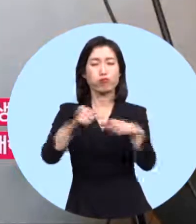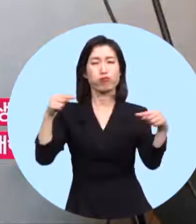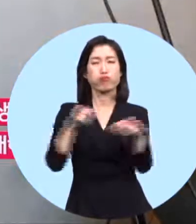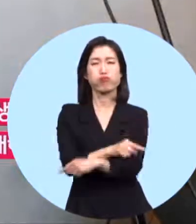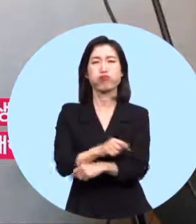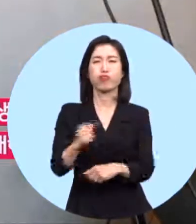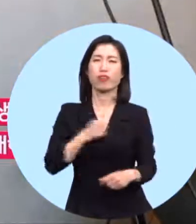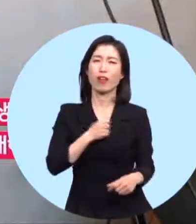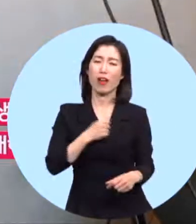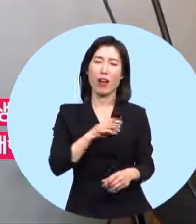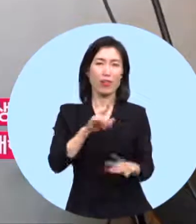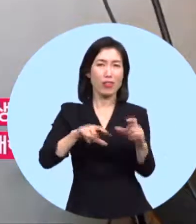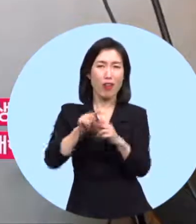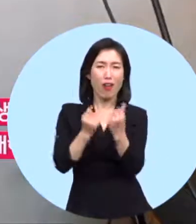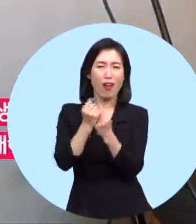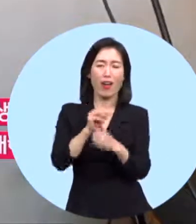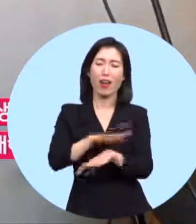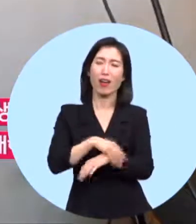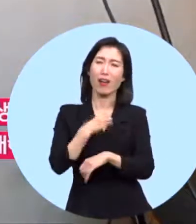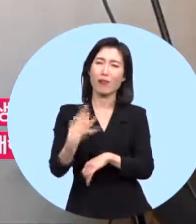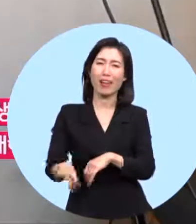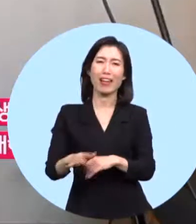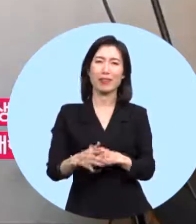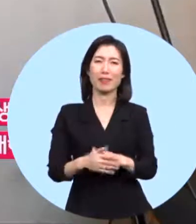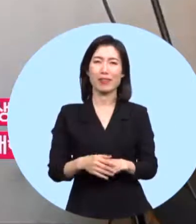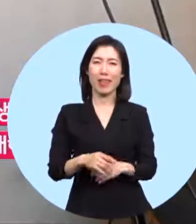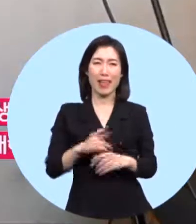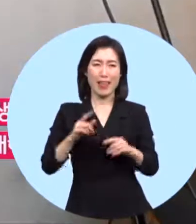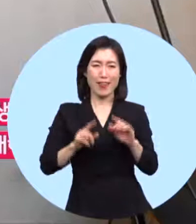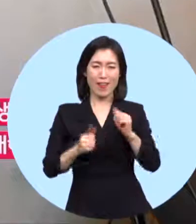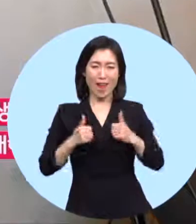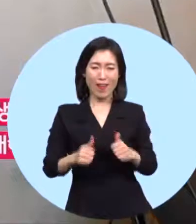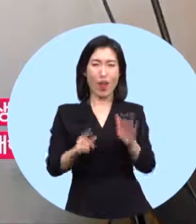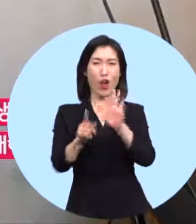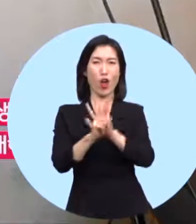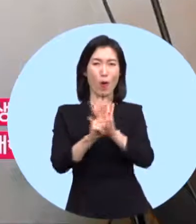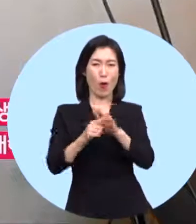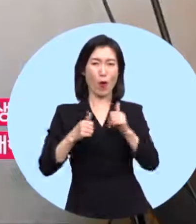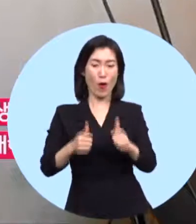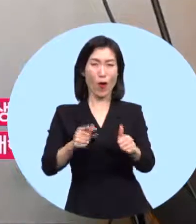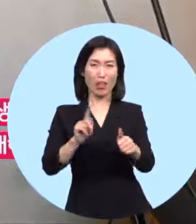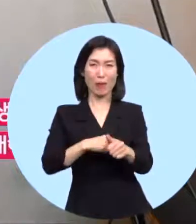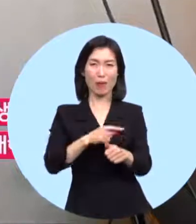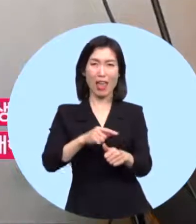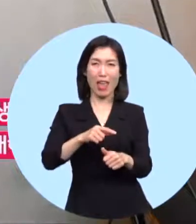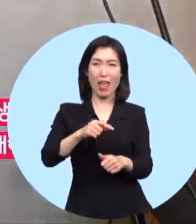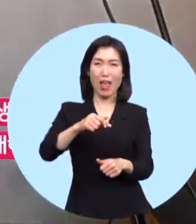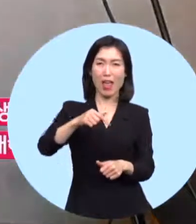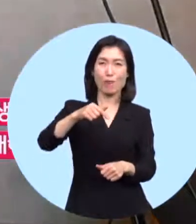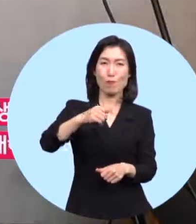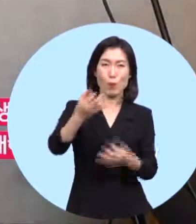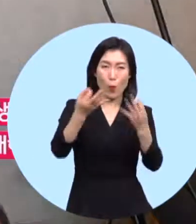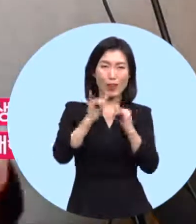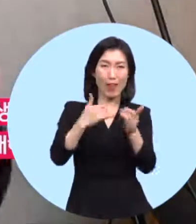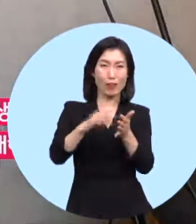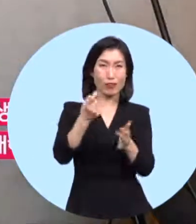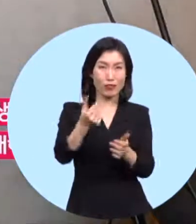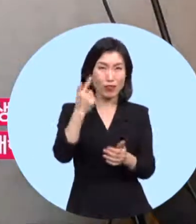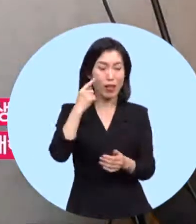그러면 그렇게 열심히 했는데도 뭐 구독자 수가 별로 많지 않구나 라고 생각하시죠? 제가 2달여